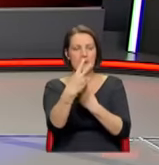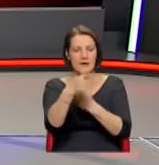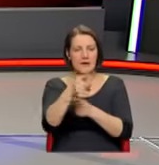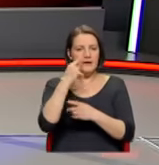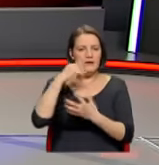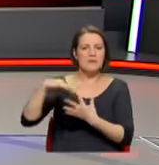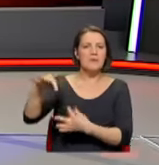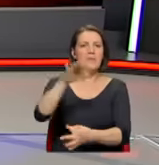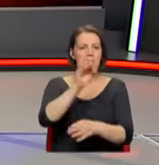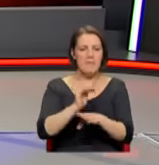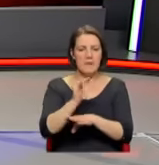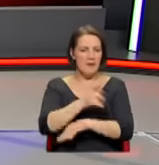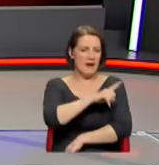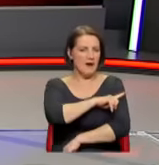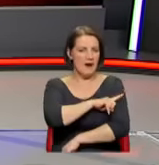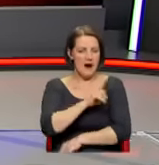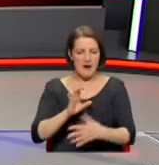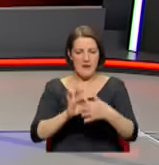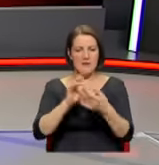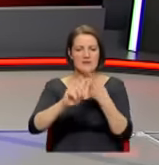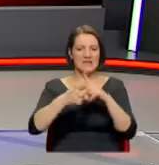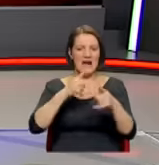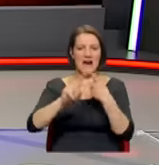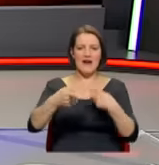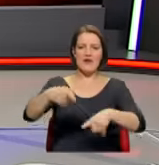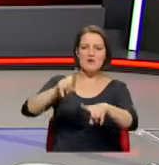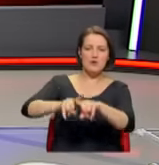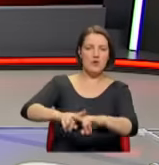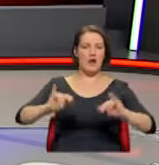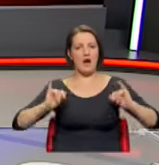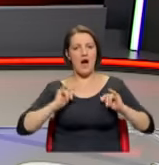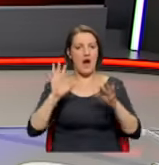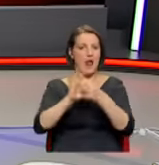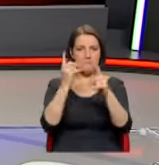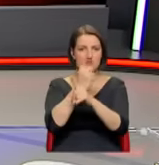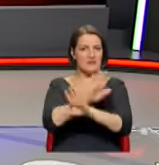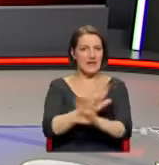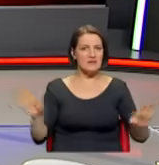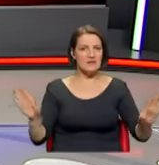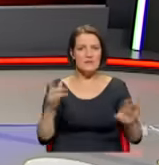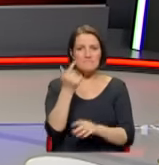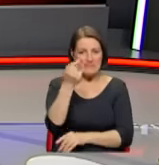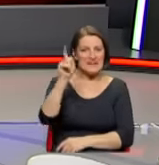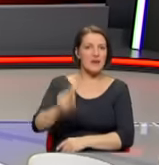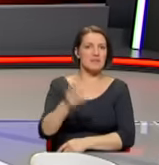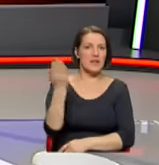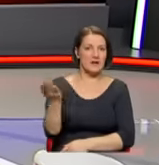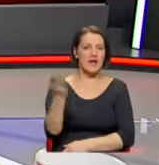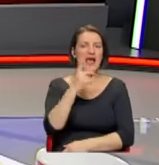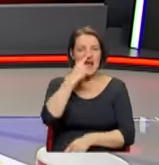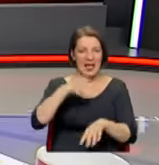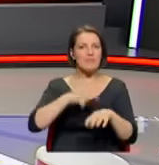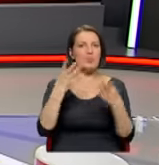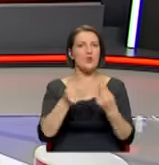ülkenin insanının yaşam standardıyla ilgili bir şey. Siyasetçinin lüksü, konforuyla ilgili bir şey değil. Biraz yapsalar emin